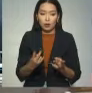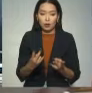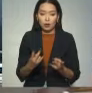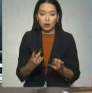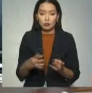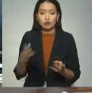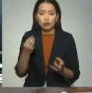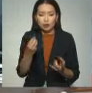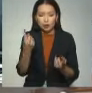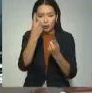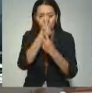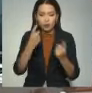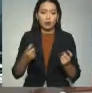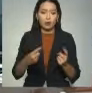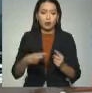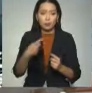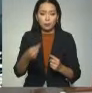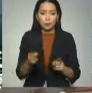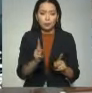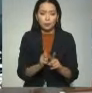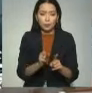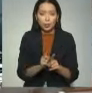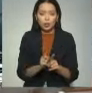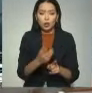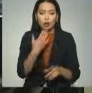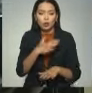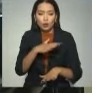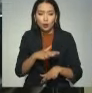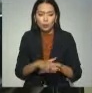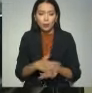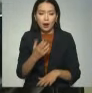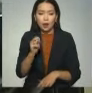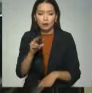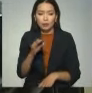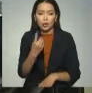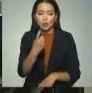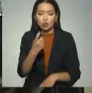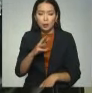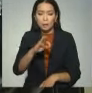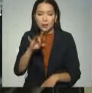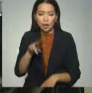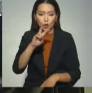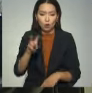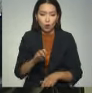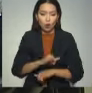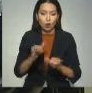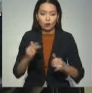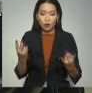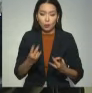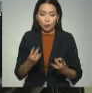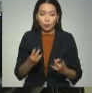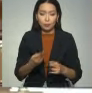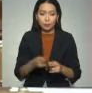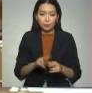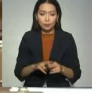естеріңізге саламын. Алдағы 7 жылда ұлттық қордың активтері 100 миллиард долларға жетуге тиіс. Сондықтан ақшаны